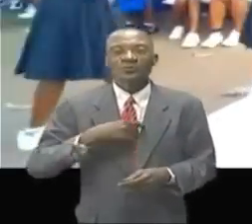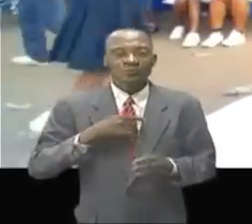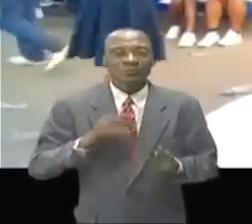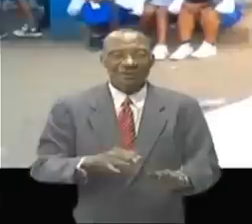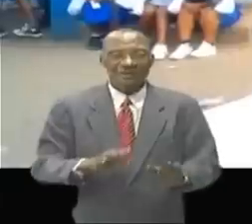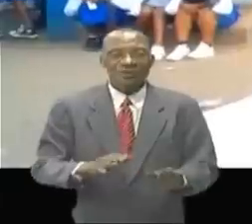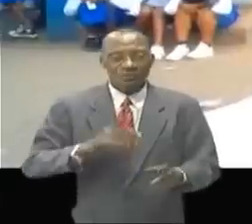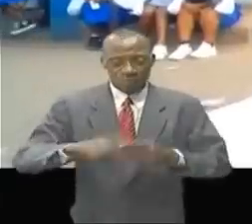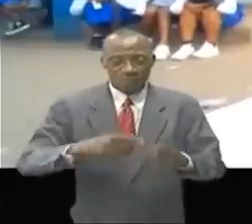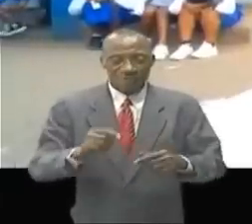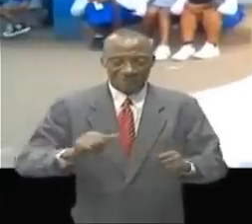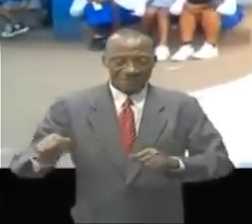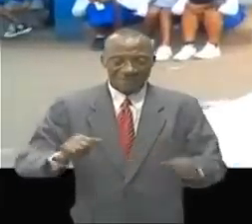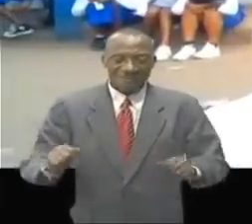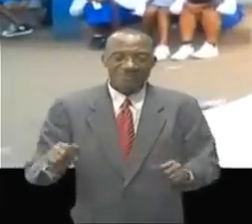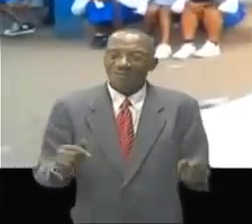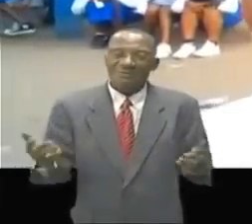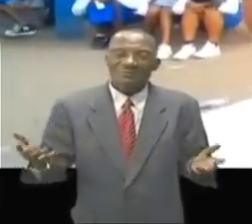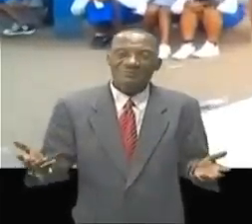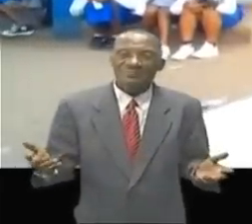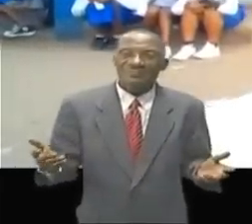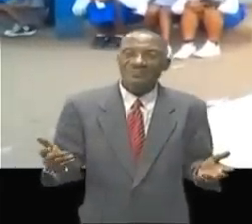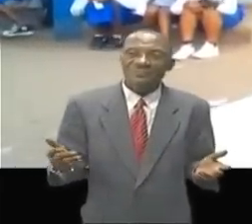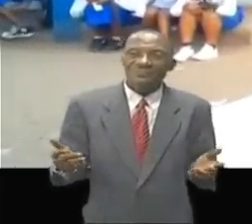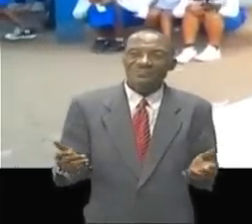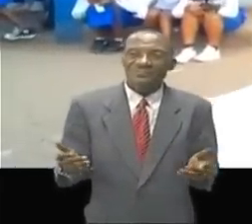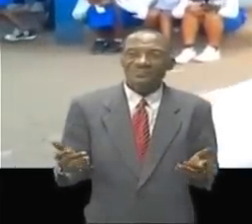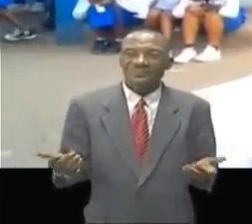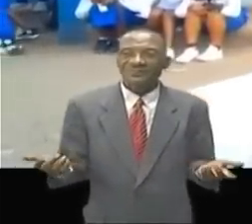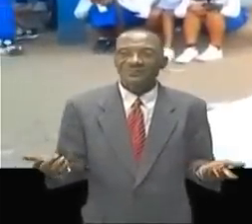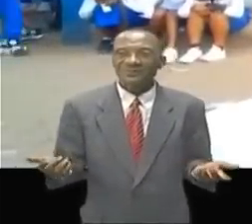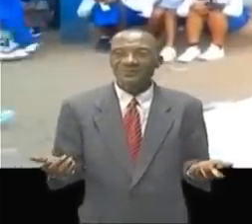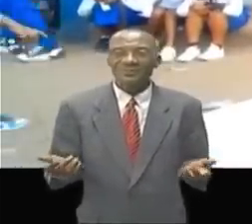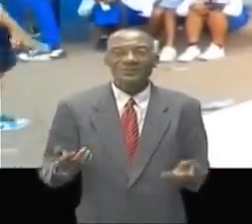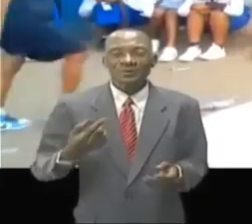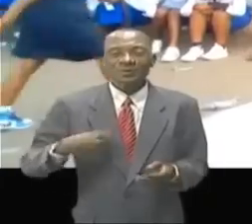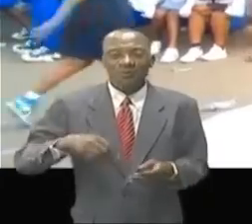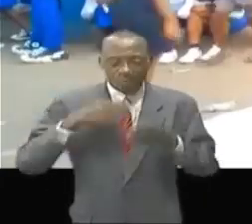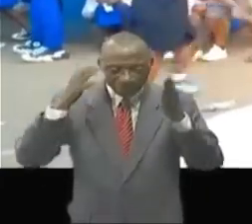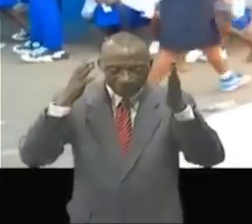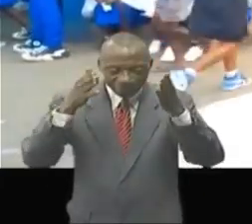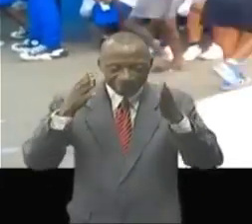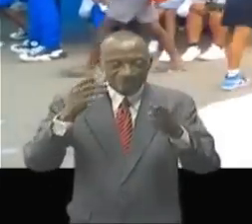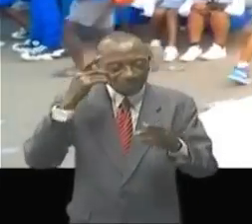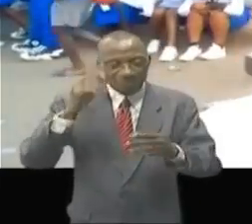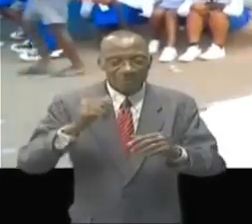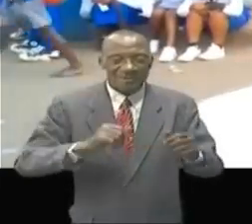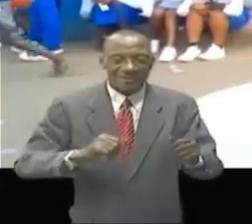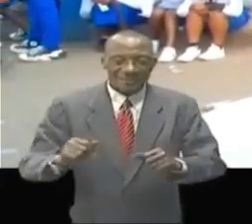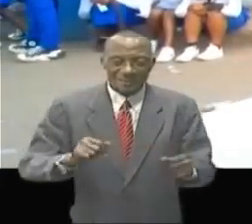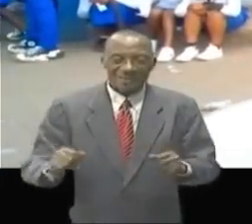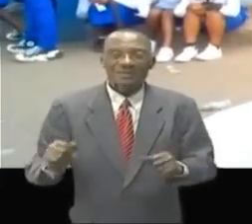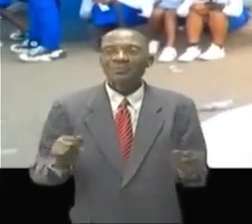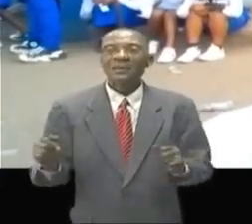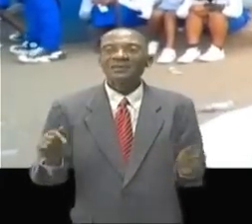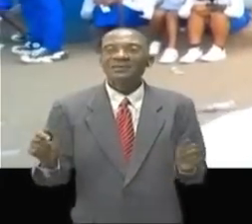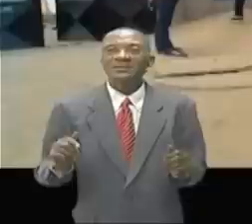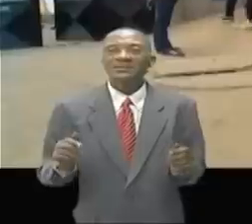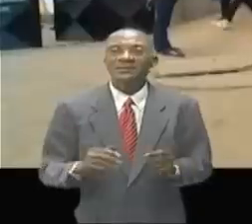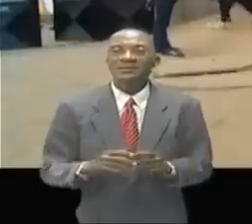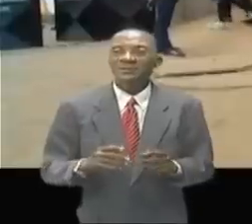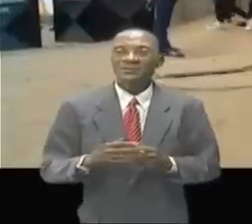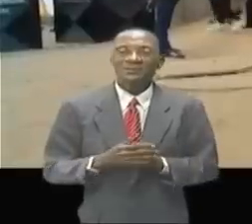examen. Et je souhaite aussi une bonne chance aussi à mes amis et à tous les finalistes de la République démocratique du